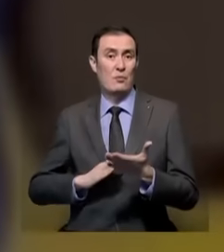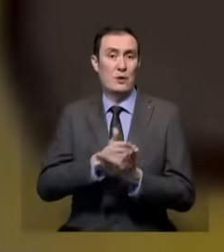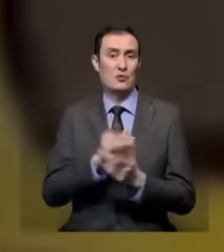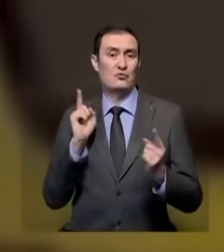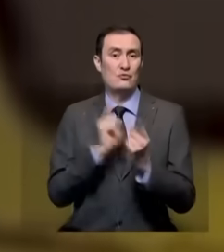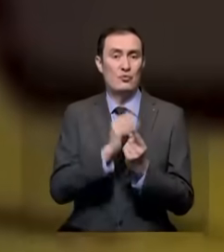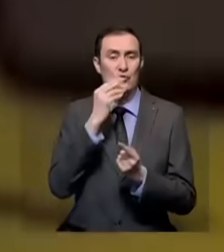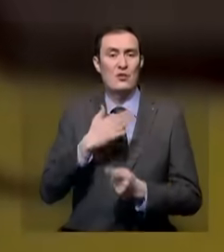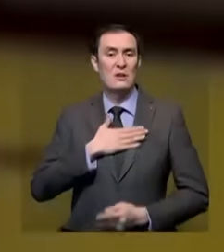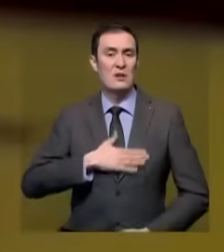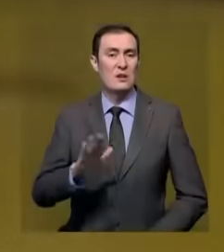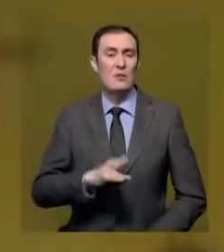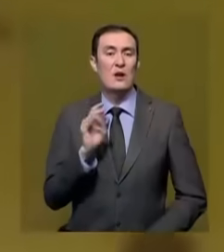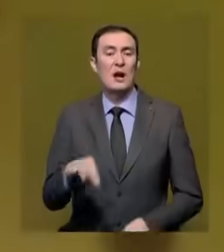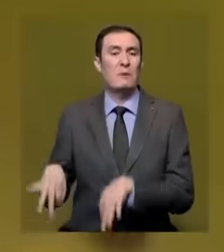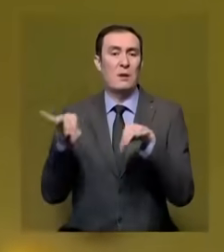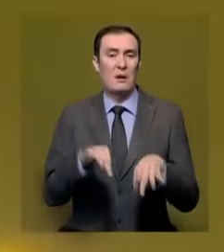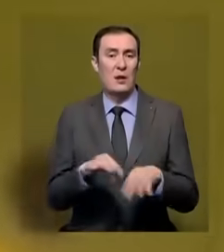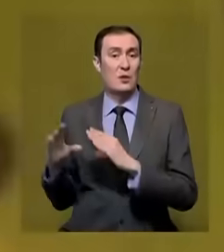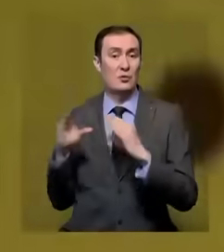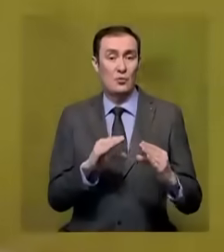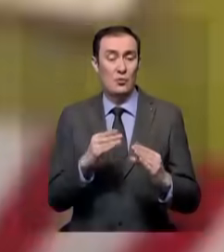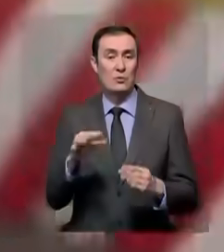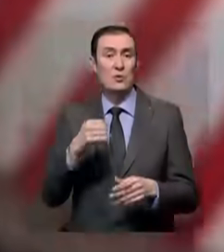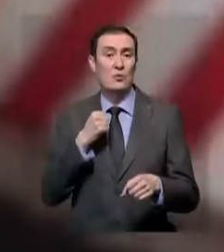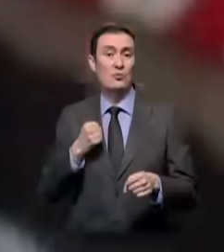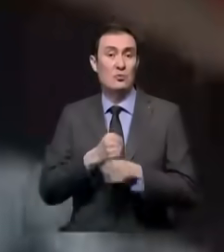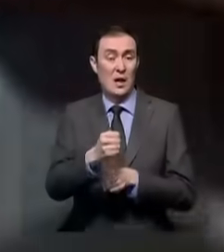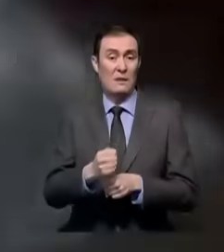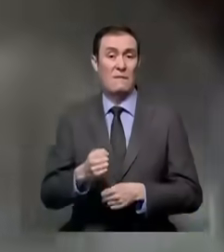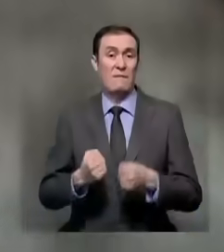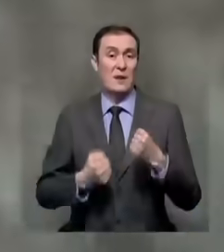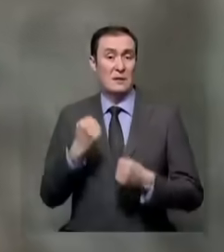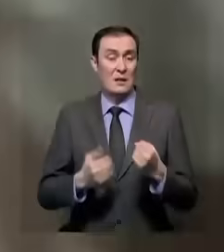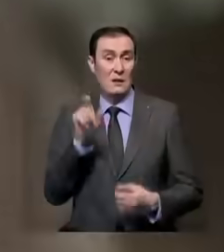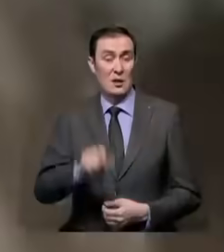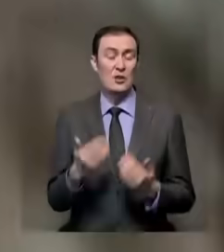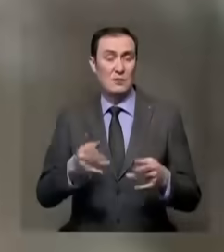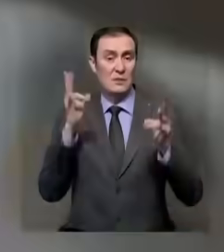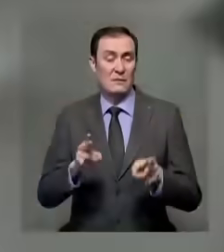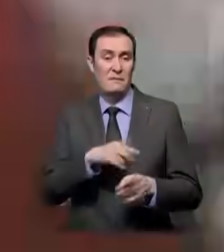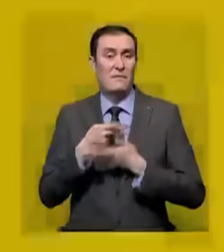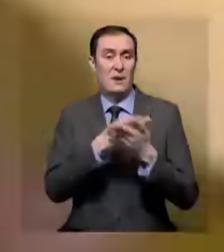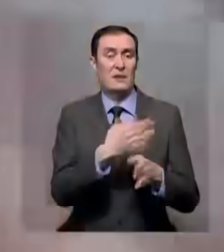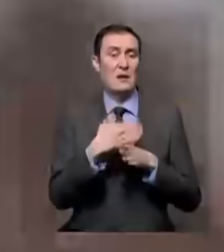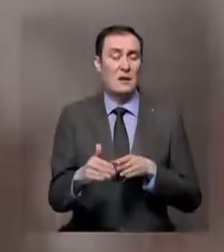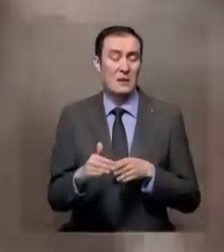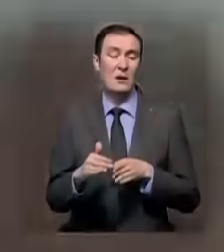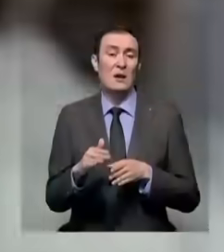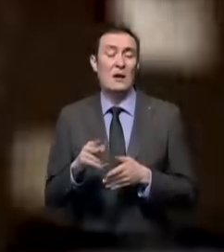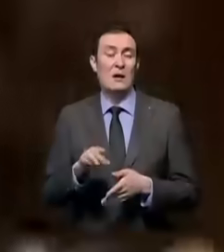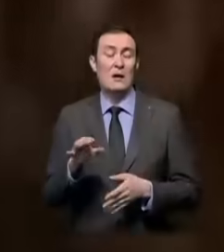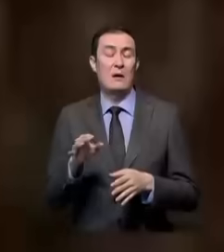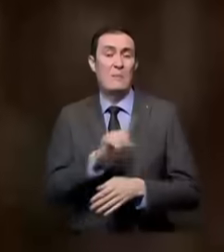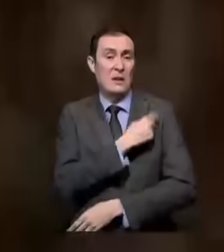мужчина, недовольный тем, как припаркована машина скорой. Он нанес водителю несколько ударов. Сейчас пострадавший находится в отделении неврологии